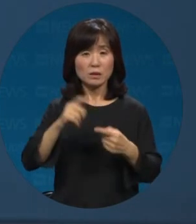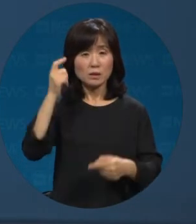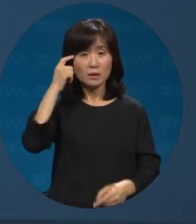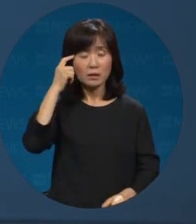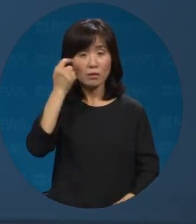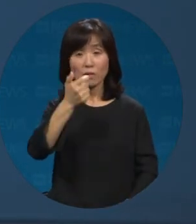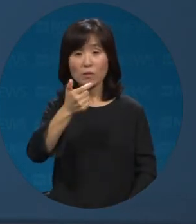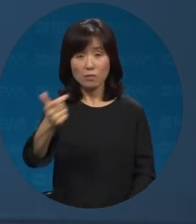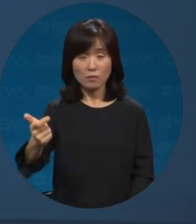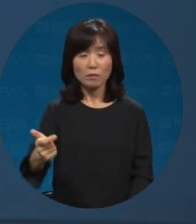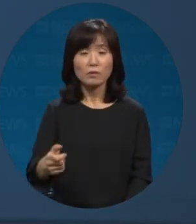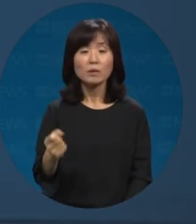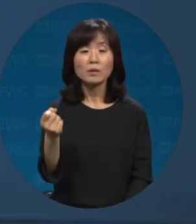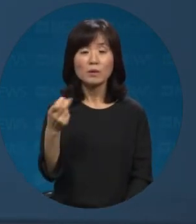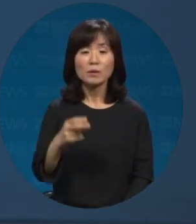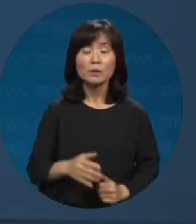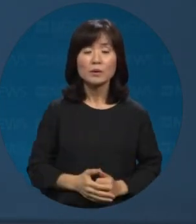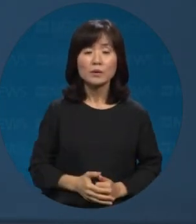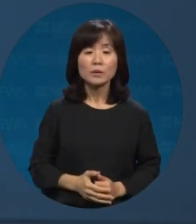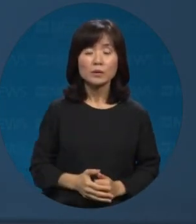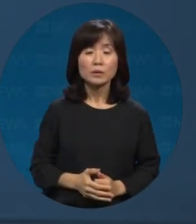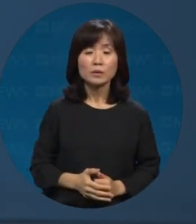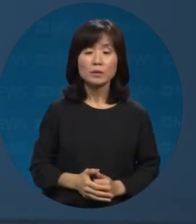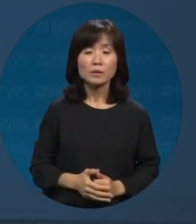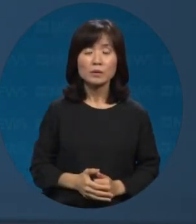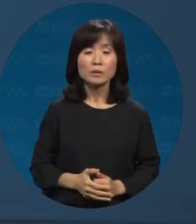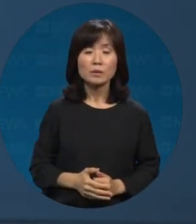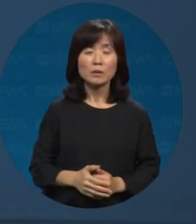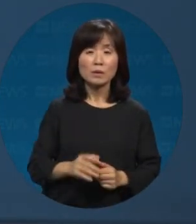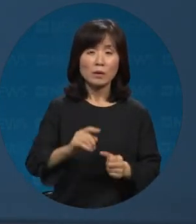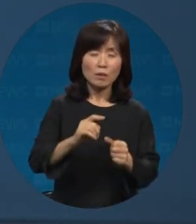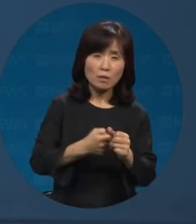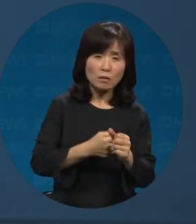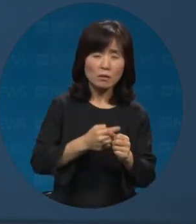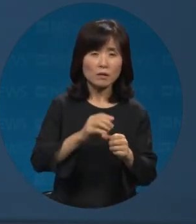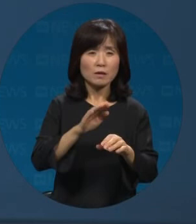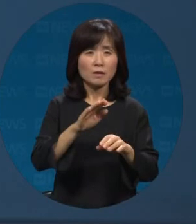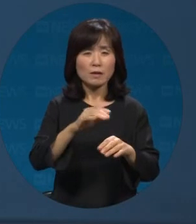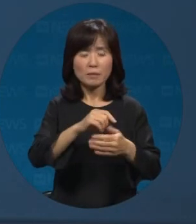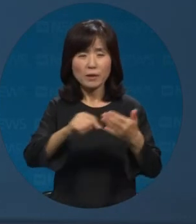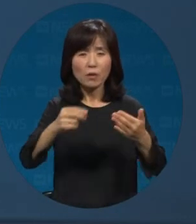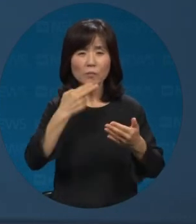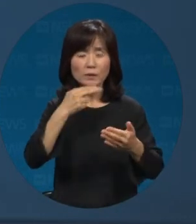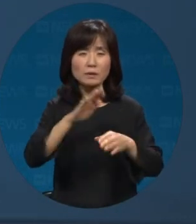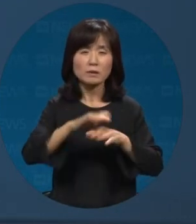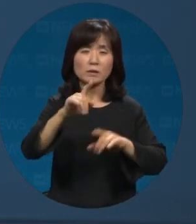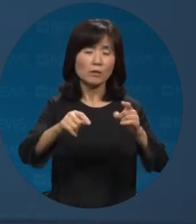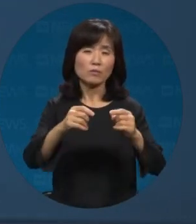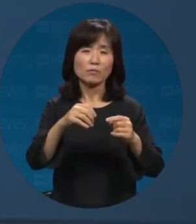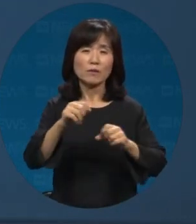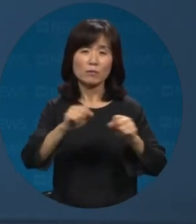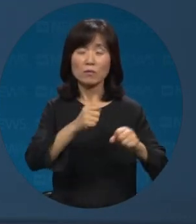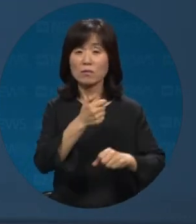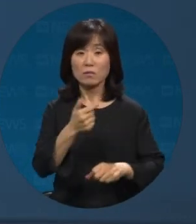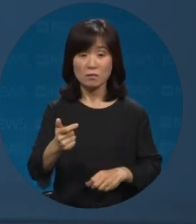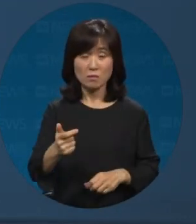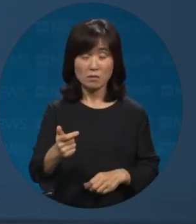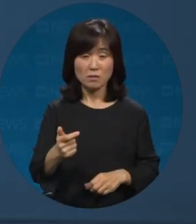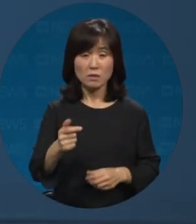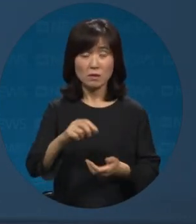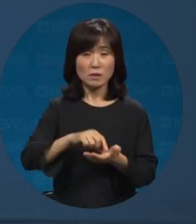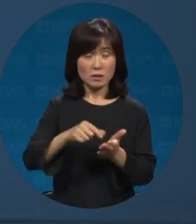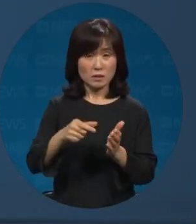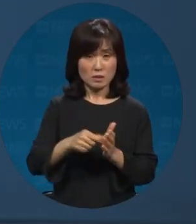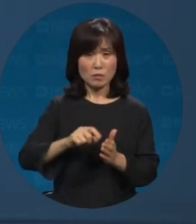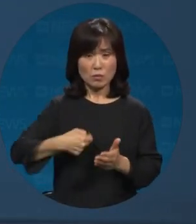인식도 굉장히 높고 또 등 위한 어떤 친환경 실천도 굉장히 많이 하는데요 또 그만큼 이제